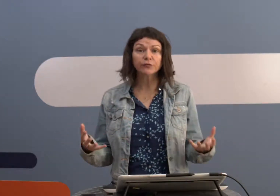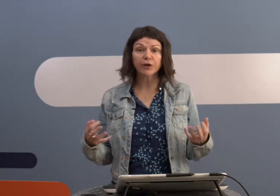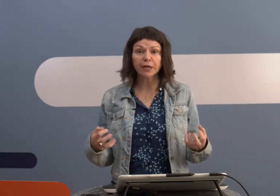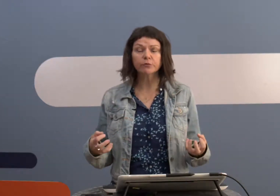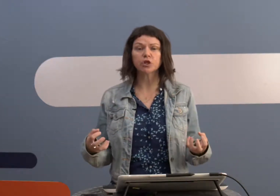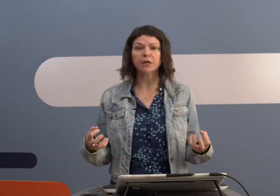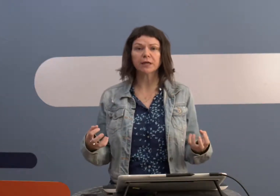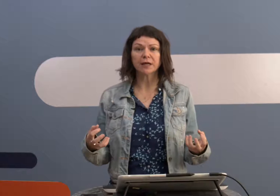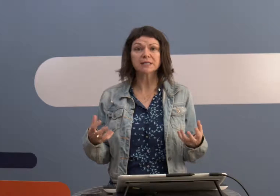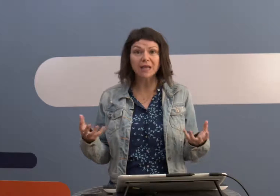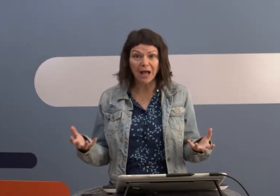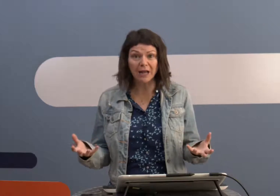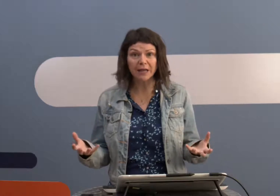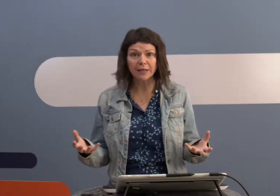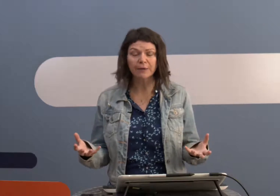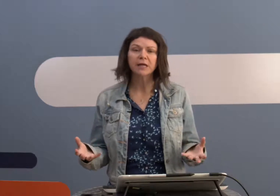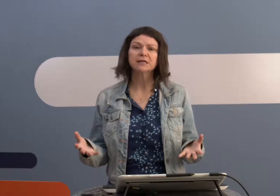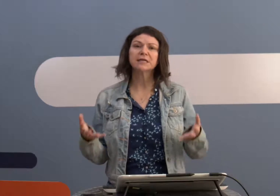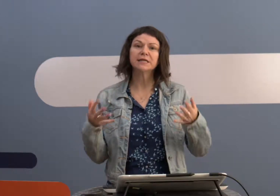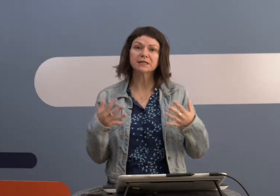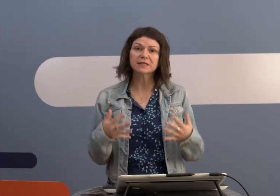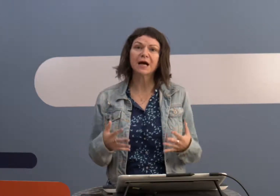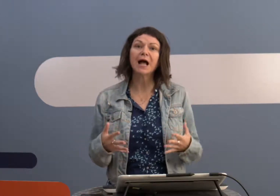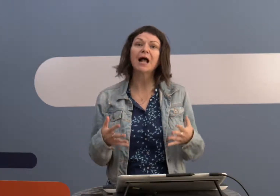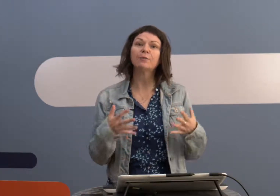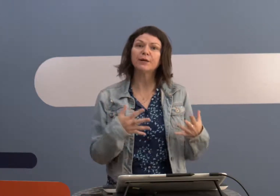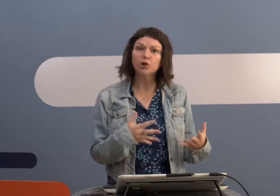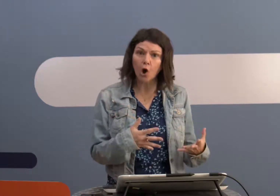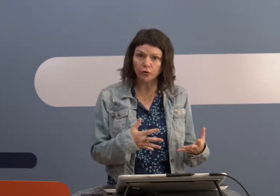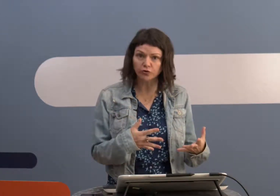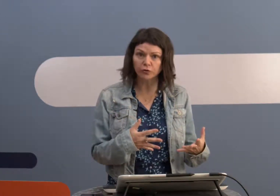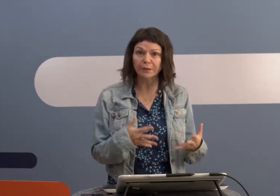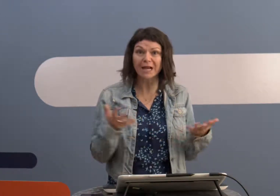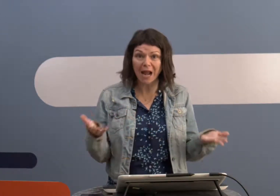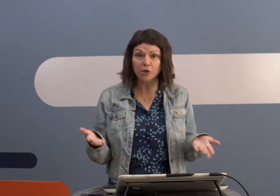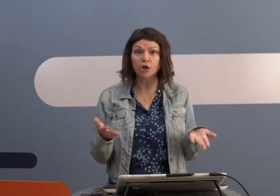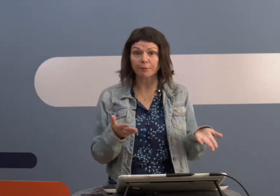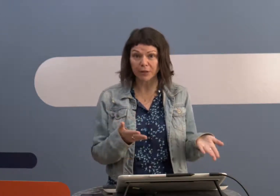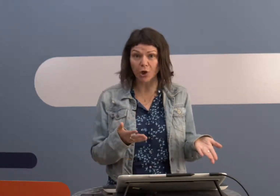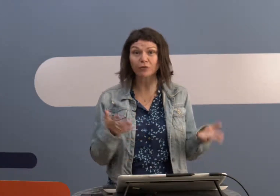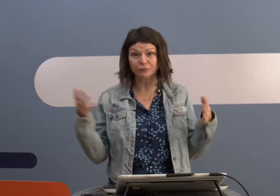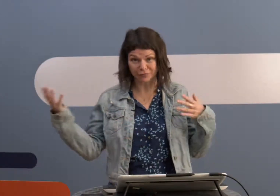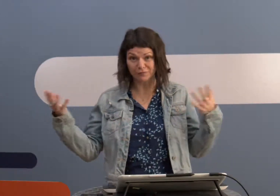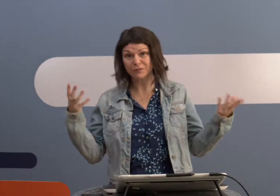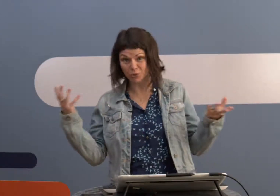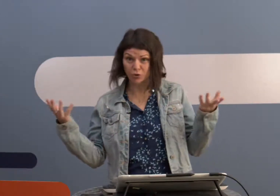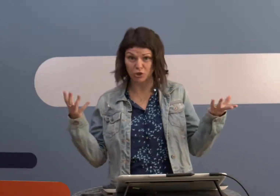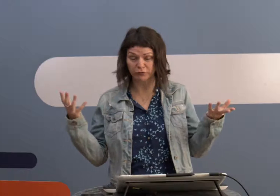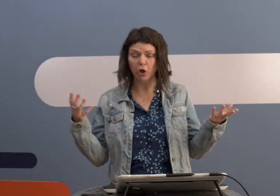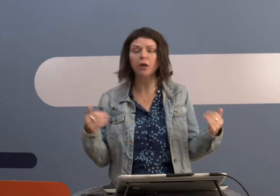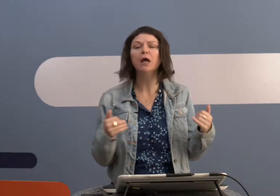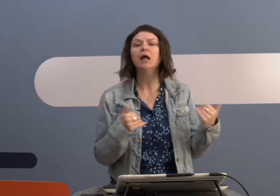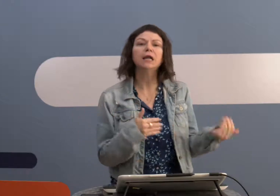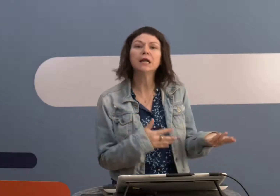ואחד הדברים שהיא אסרה עליהם זה היא אסרה על בנות, בגלל שהן בנות, זכות השוויון,